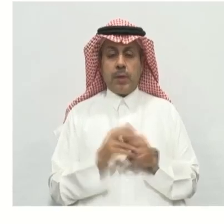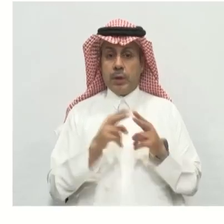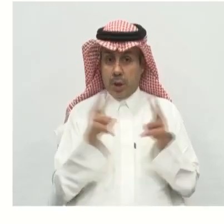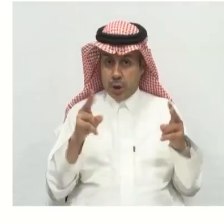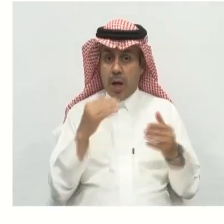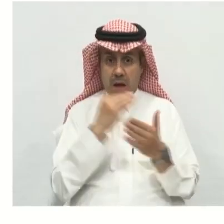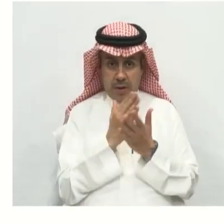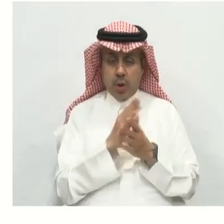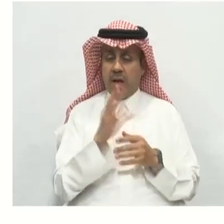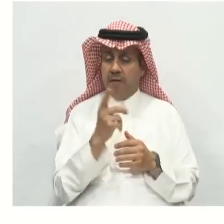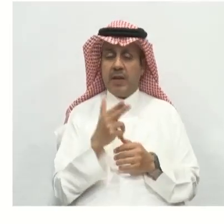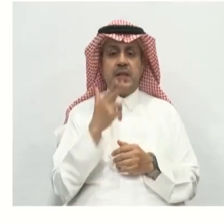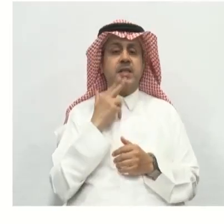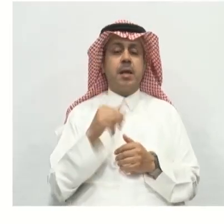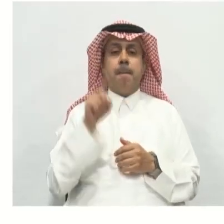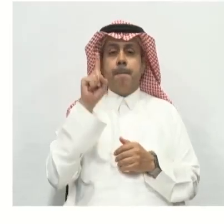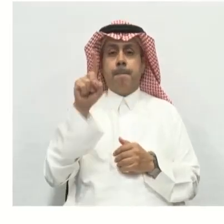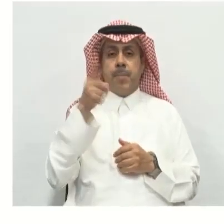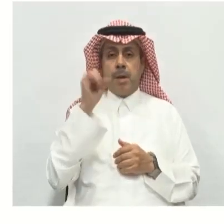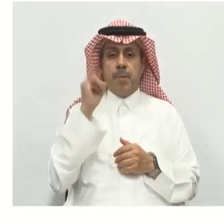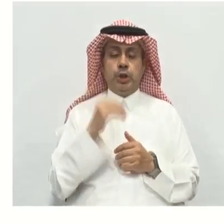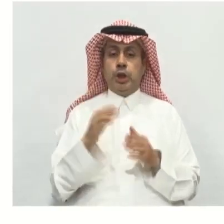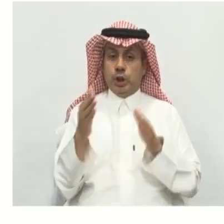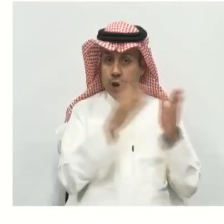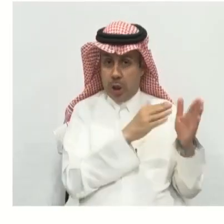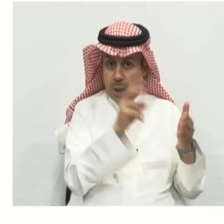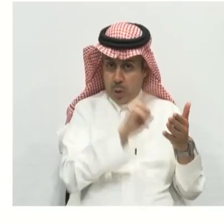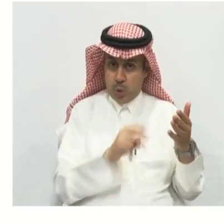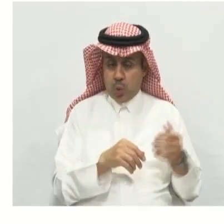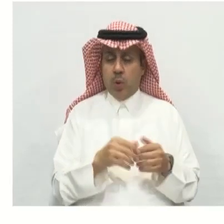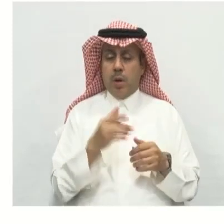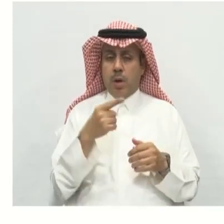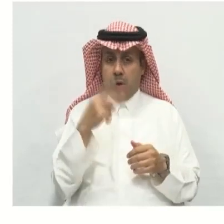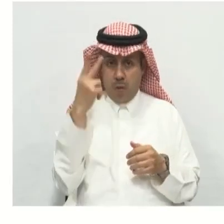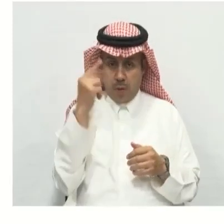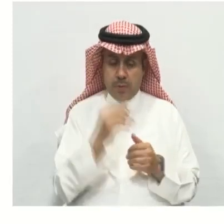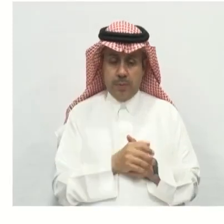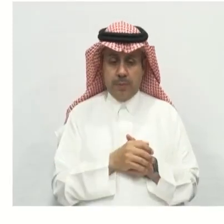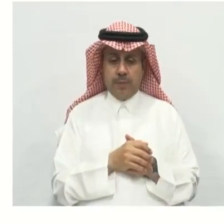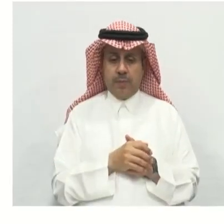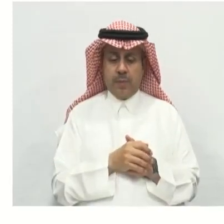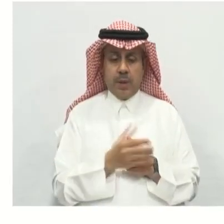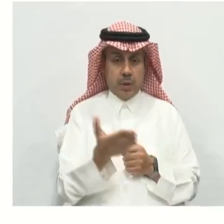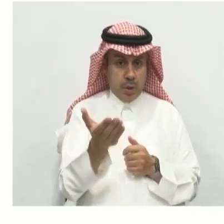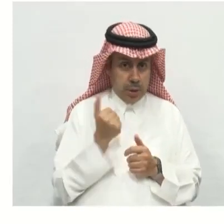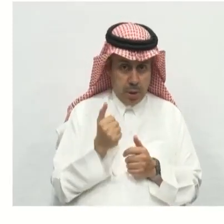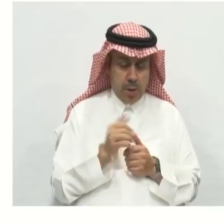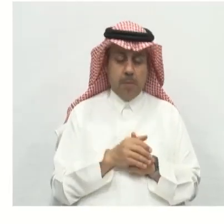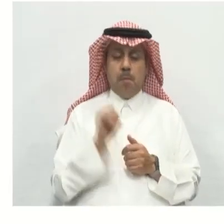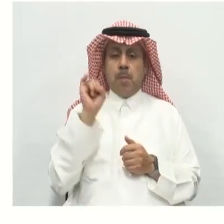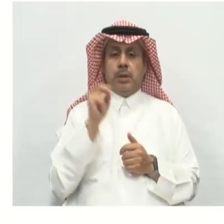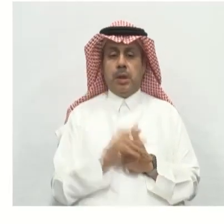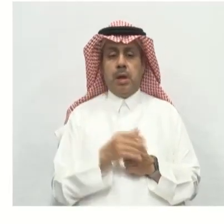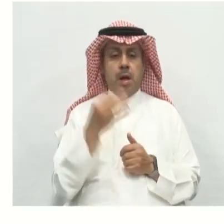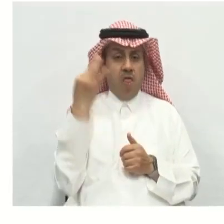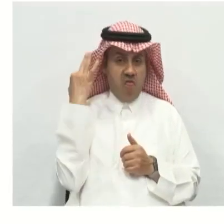الجزء كيفيه تحسين البرمجه الاتجاهيه للنصوص لاخذ هاتين الحقيقتين في عين الاعتبار يستدعي المقطع البرمجي التالي ثلاث